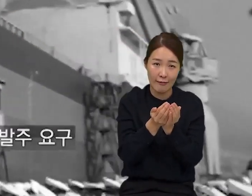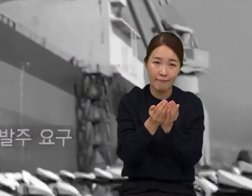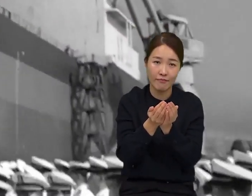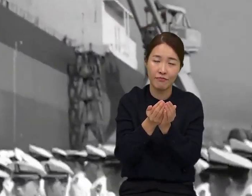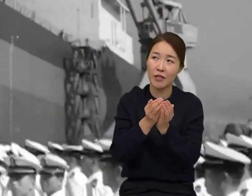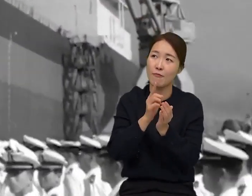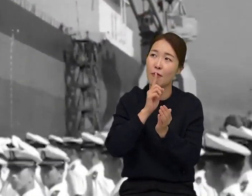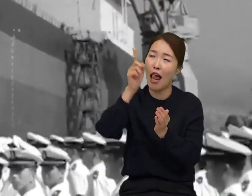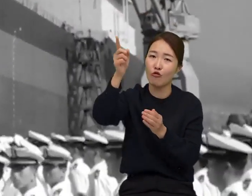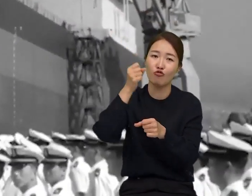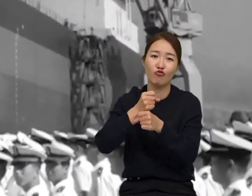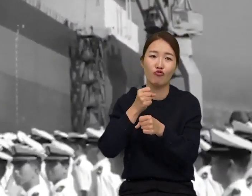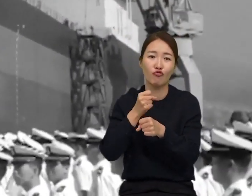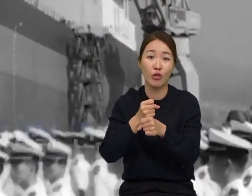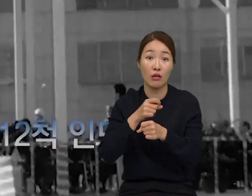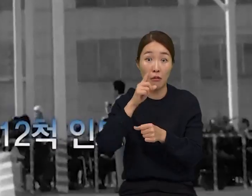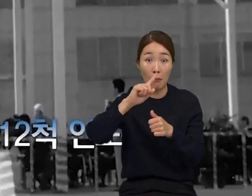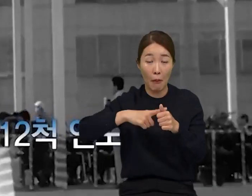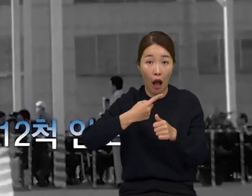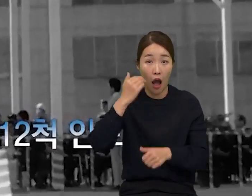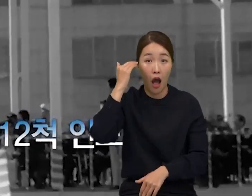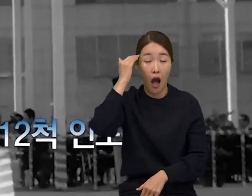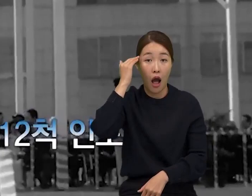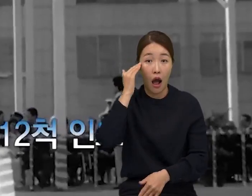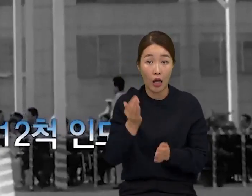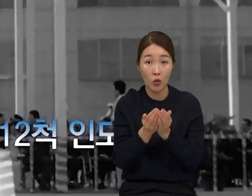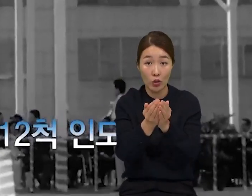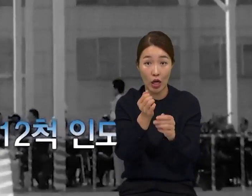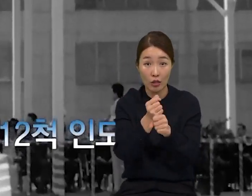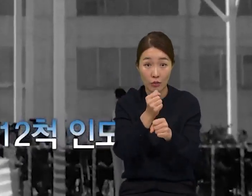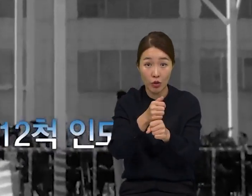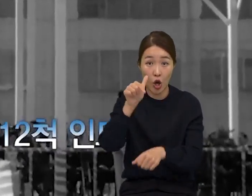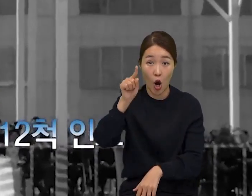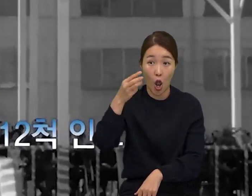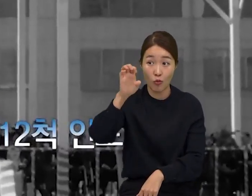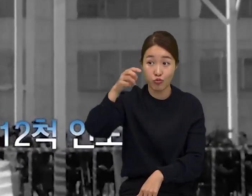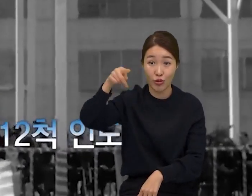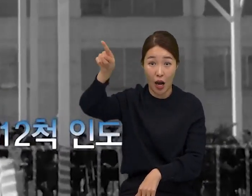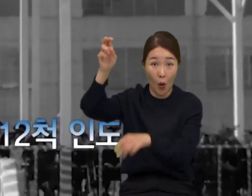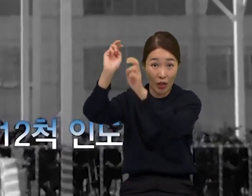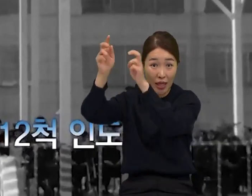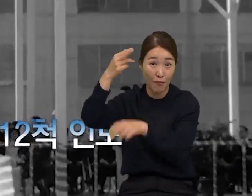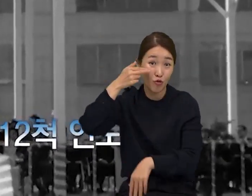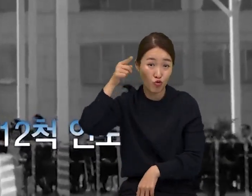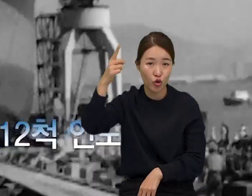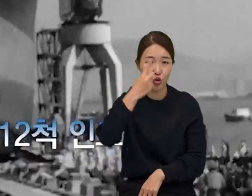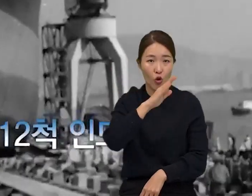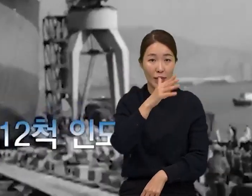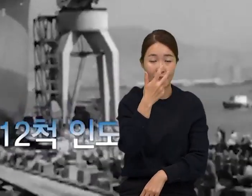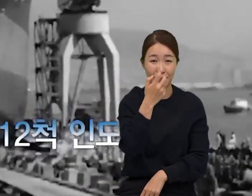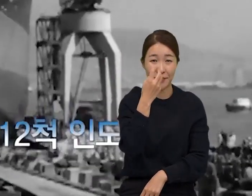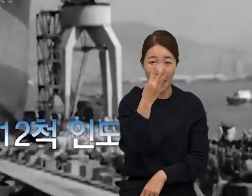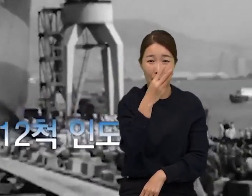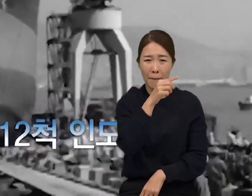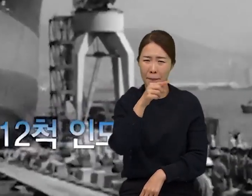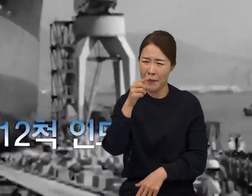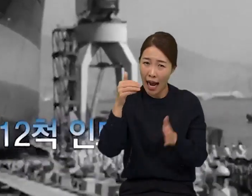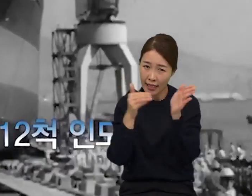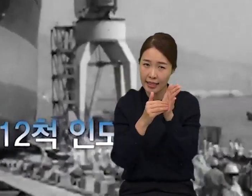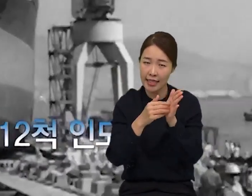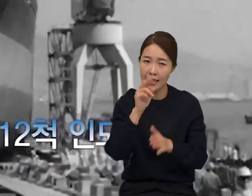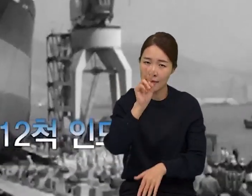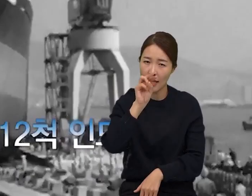했다. 그에 따라 대한조선공사는 걸프사에 1973년까지 2, 3만 톤급 소형